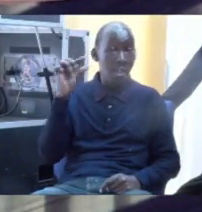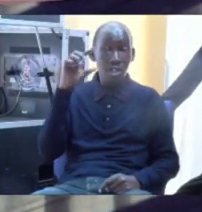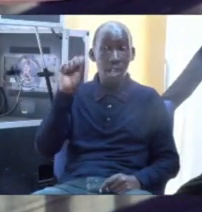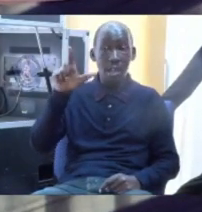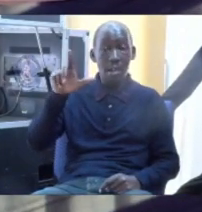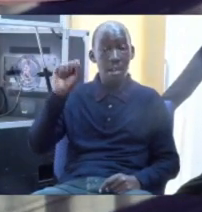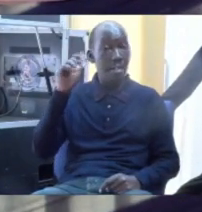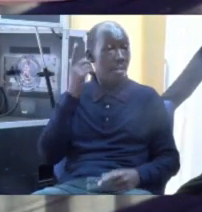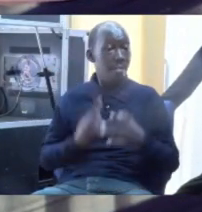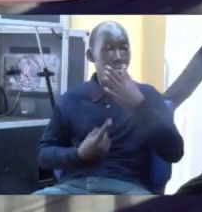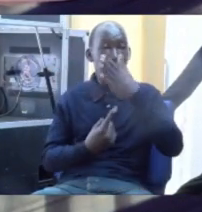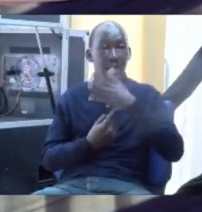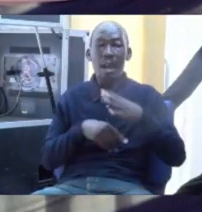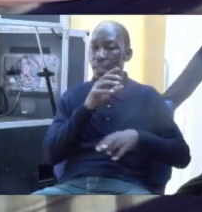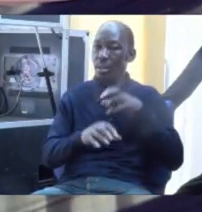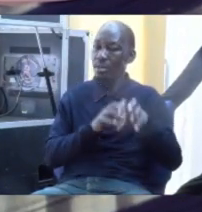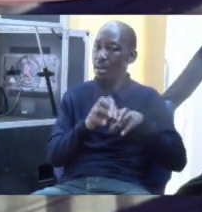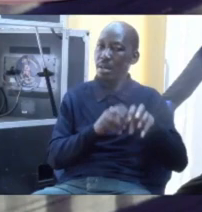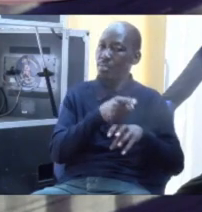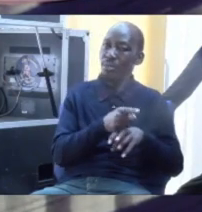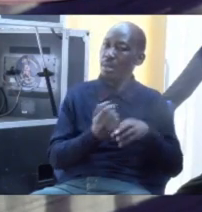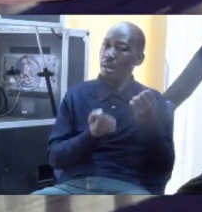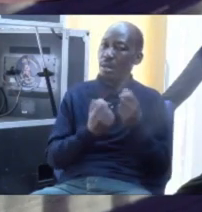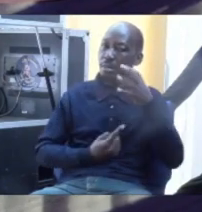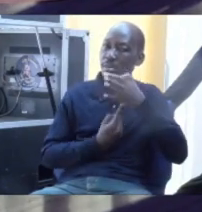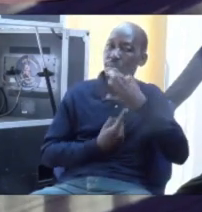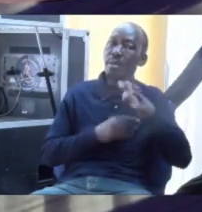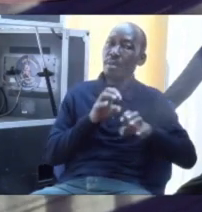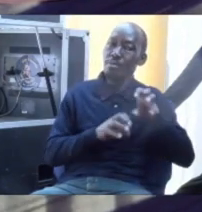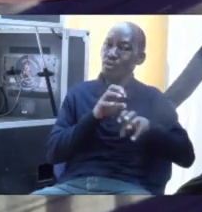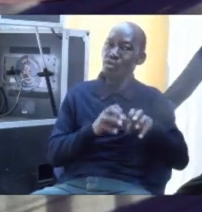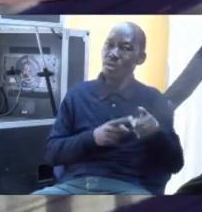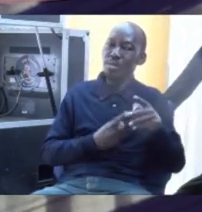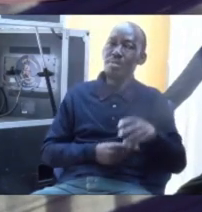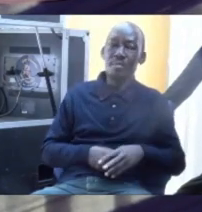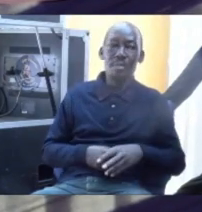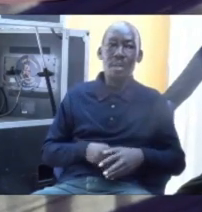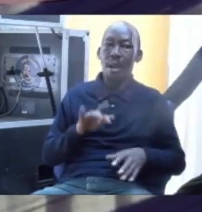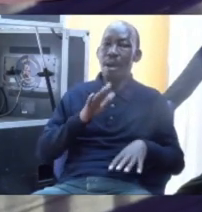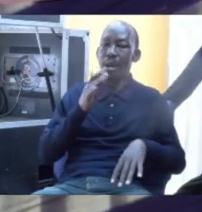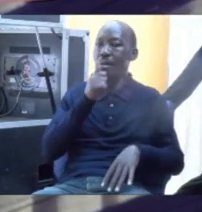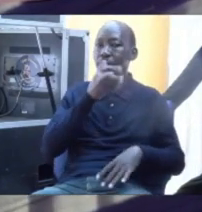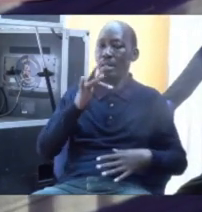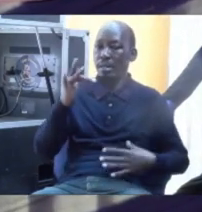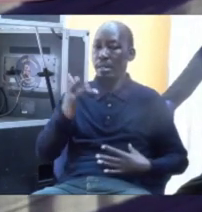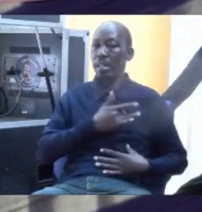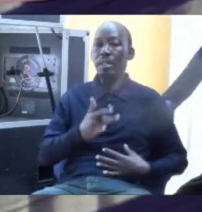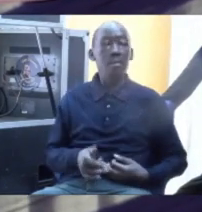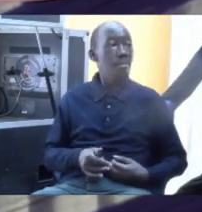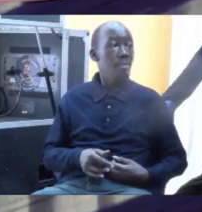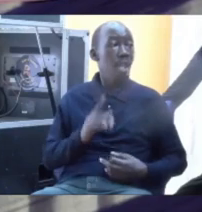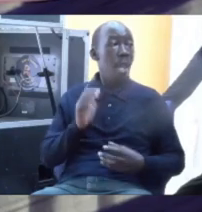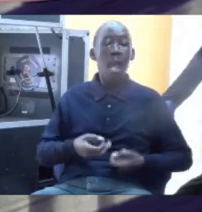yeah. Hiyo ni mnyama ingine. Mm-hmm. Another animal there. Machine. And I'm touched. Na ni mnaguzwa. And I